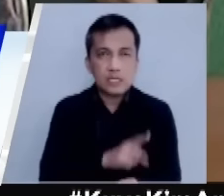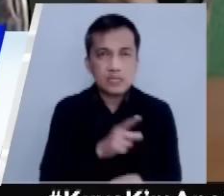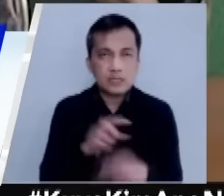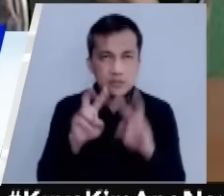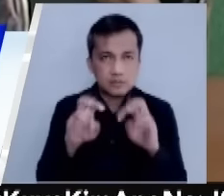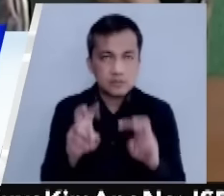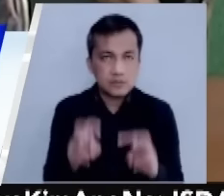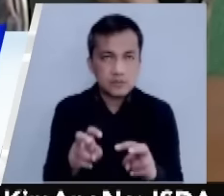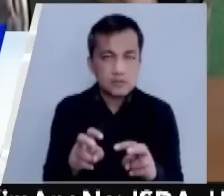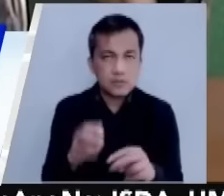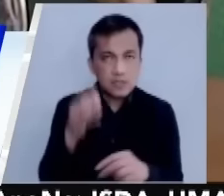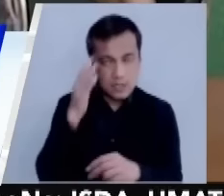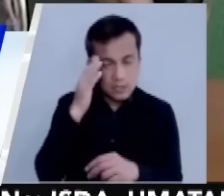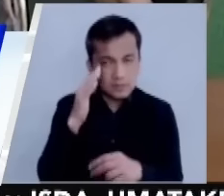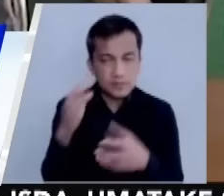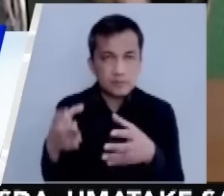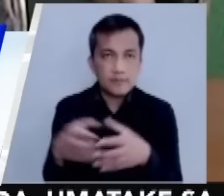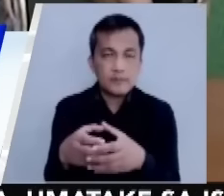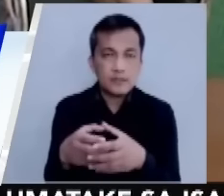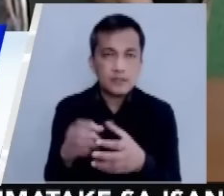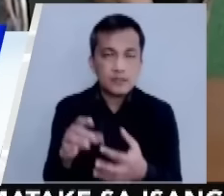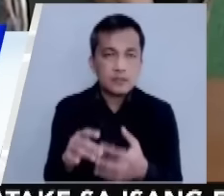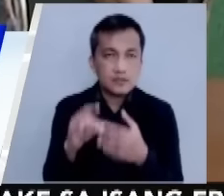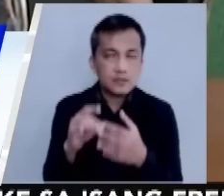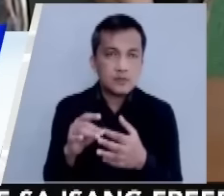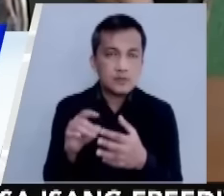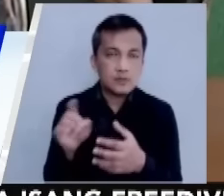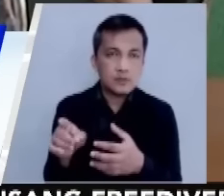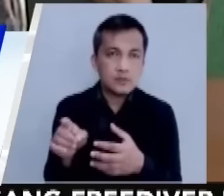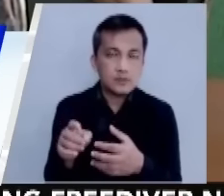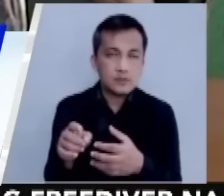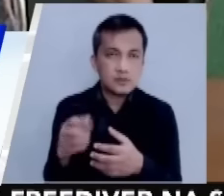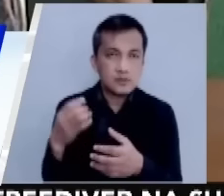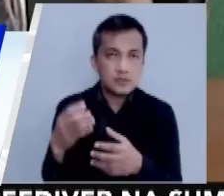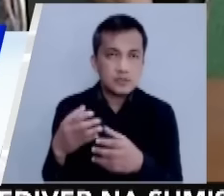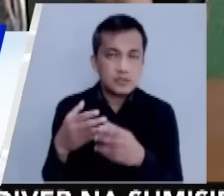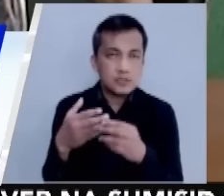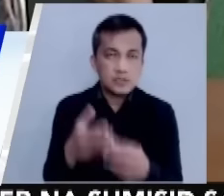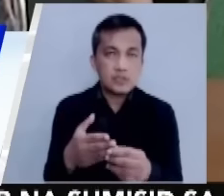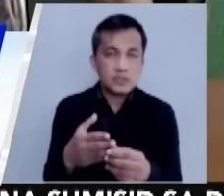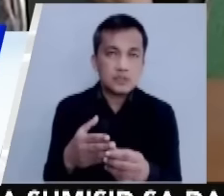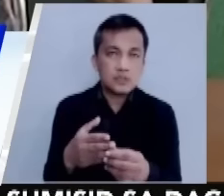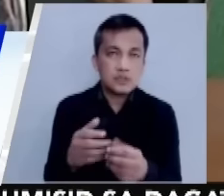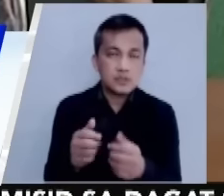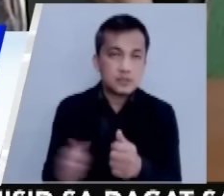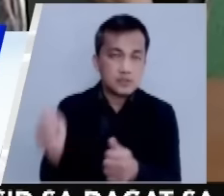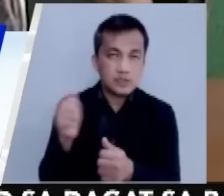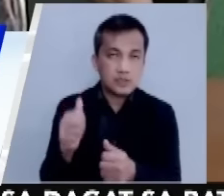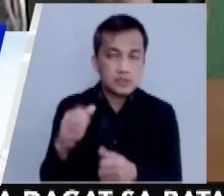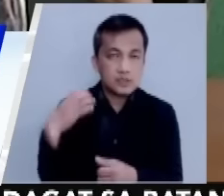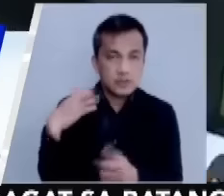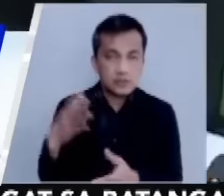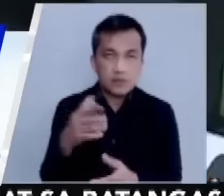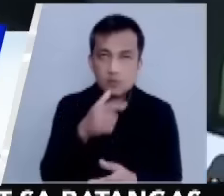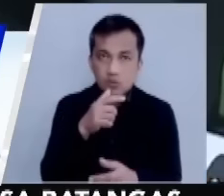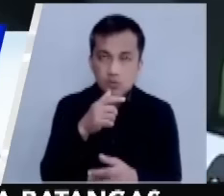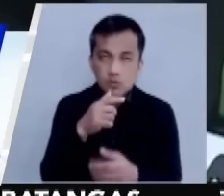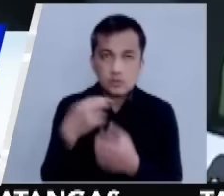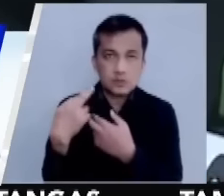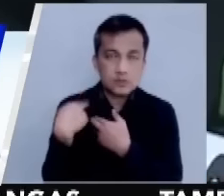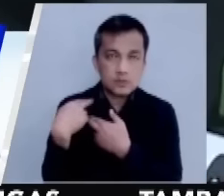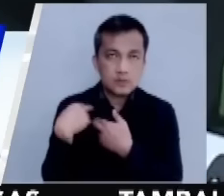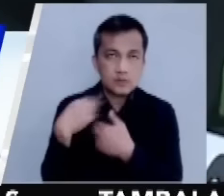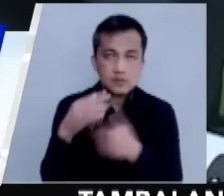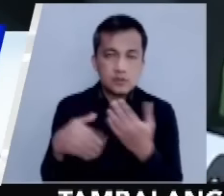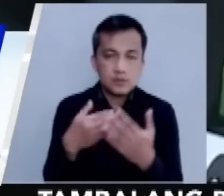ng committee po, especially chaired by our Madam Chairman, who's really at the back of everything po. Executive session